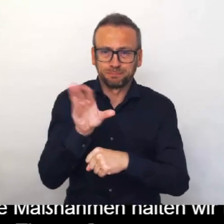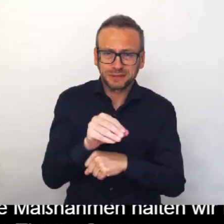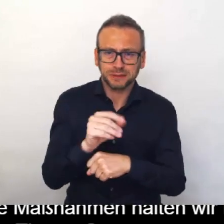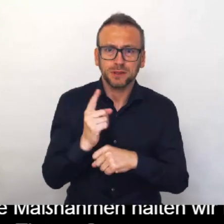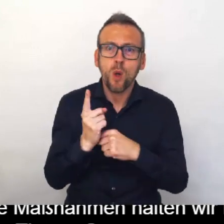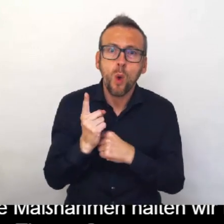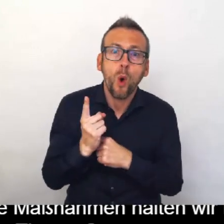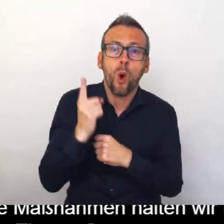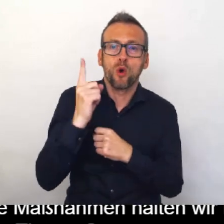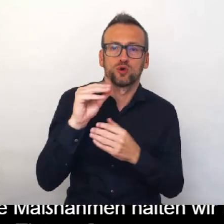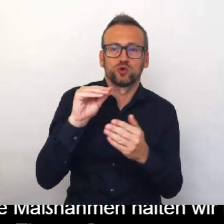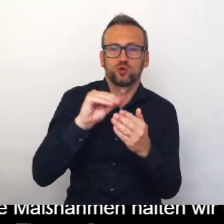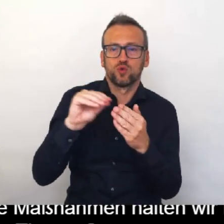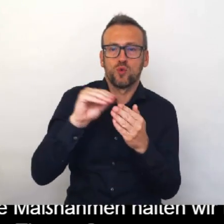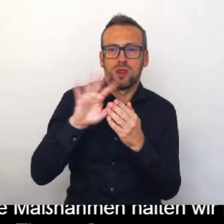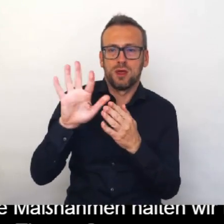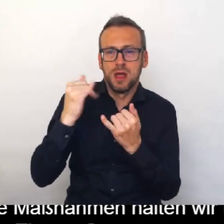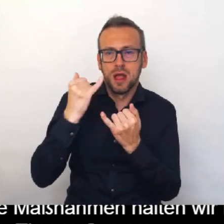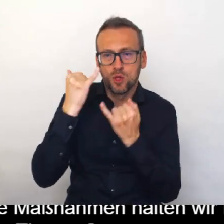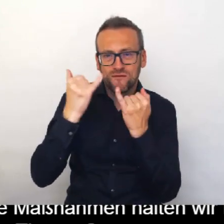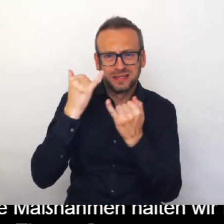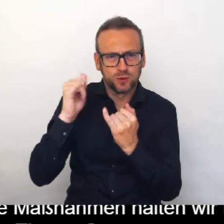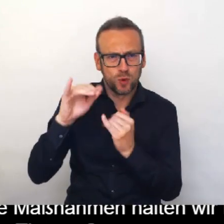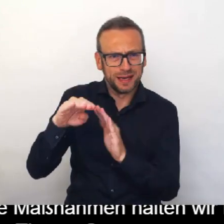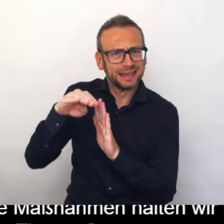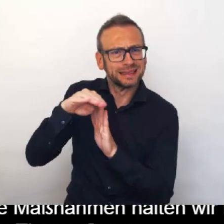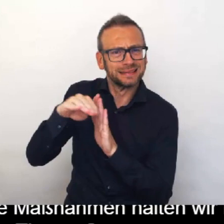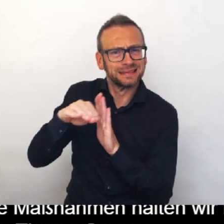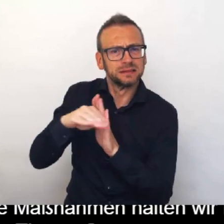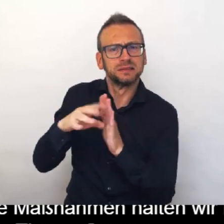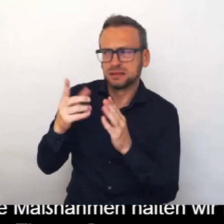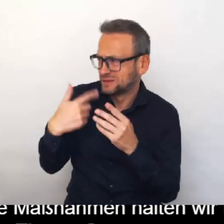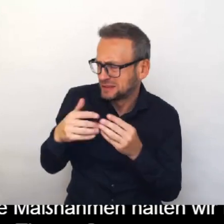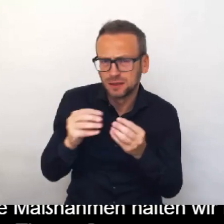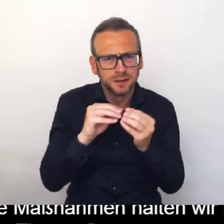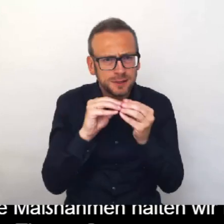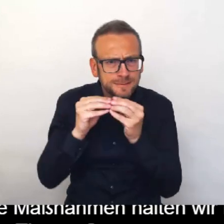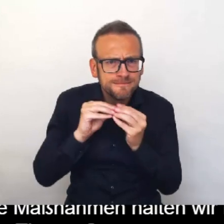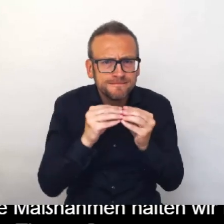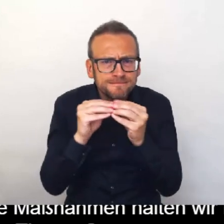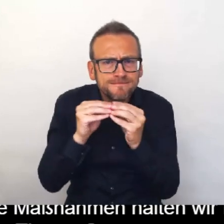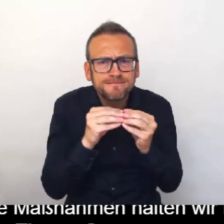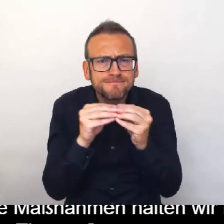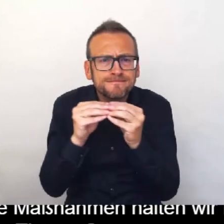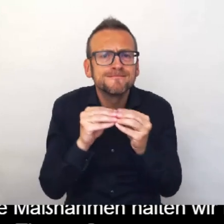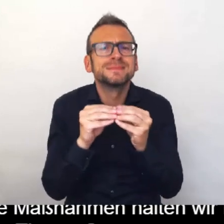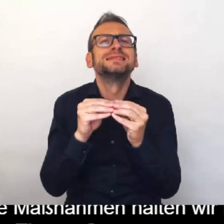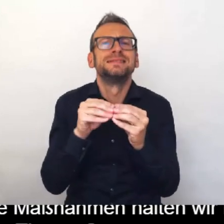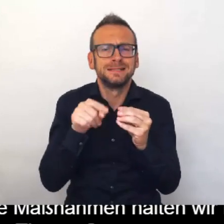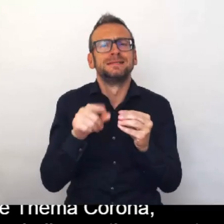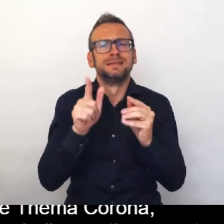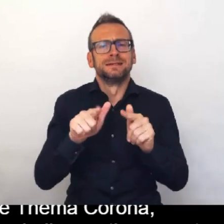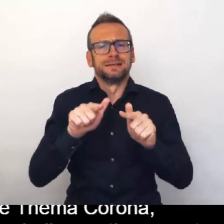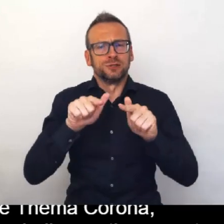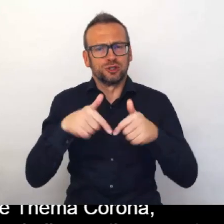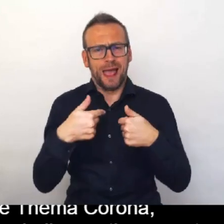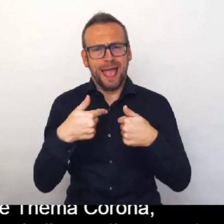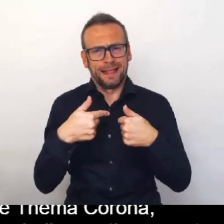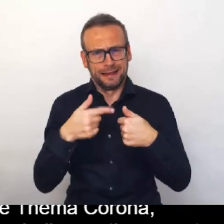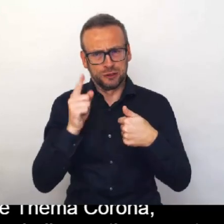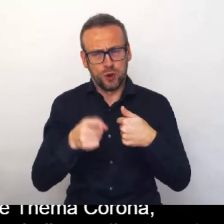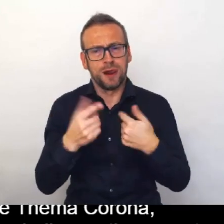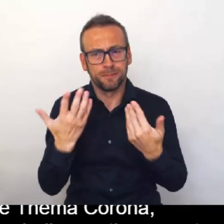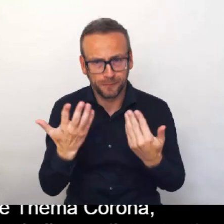Nach der großen Reform im Jahr 2006 wird es jetzt die große Reform sein, die der heutigen Zeit angemessen ist, dem